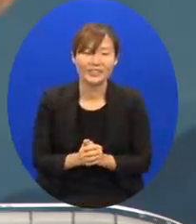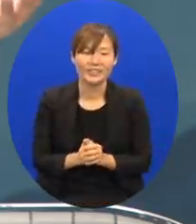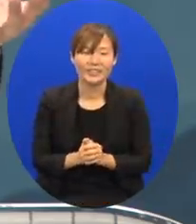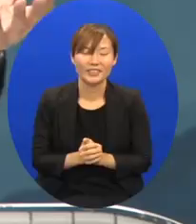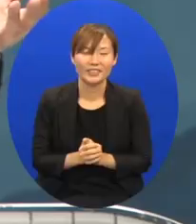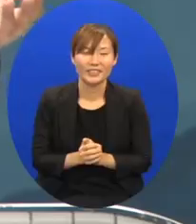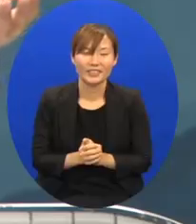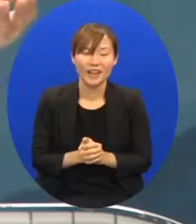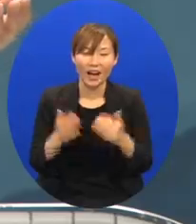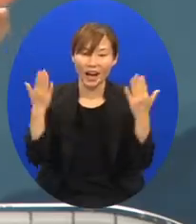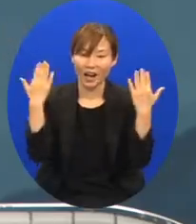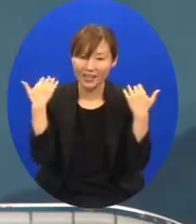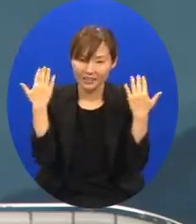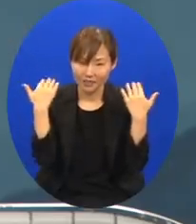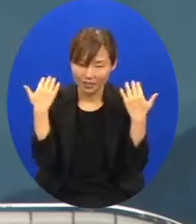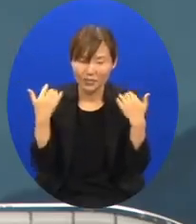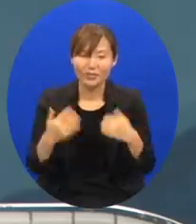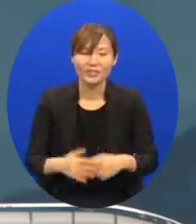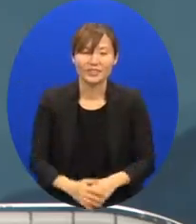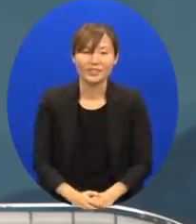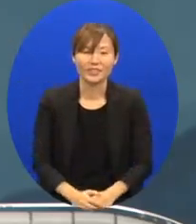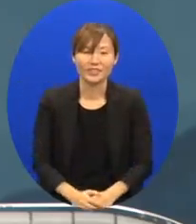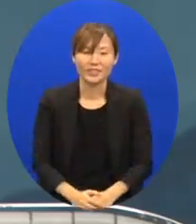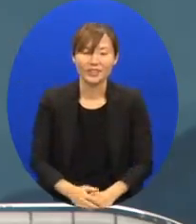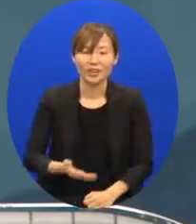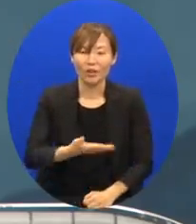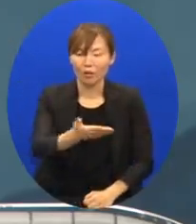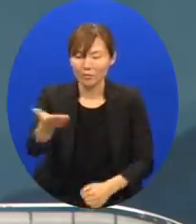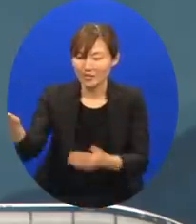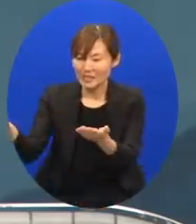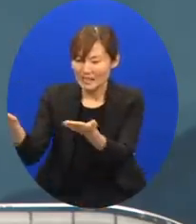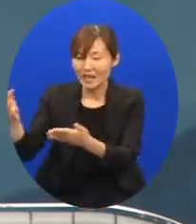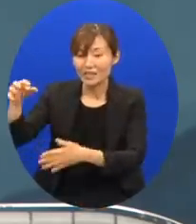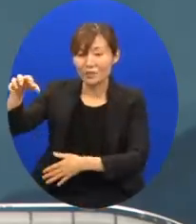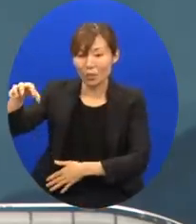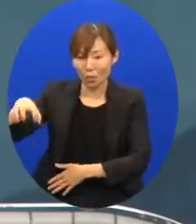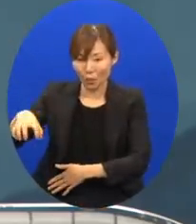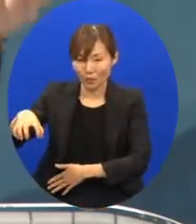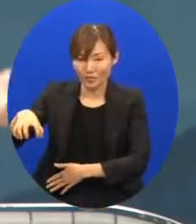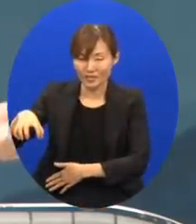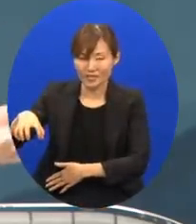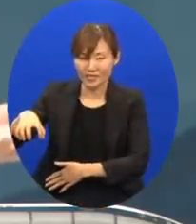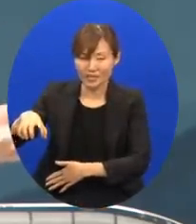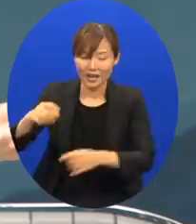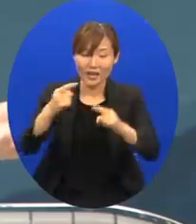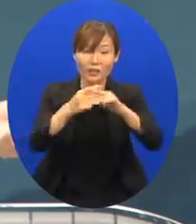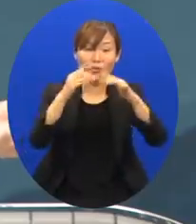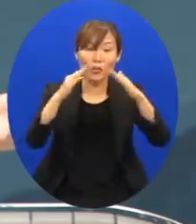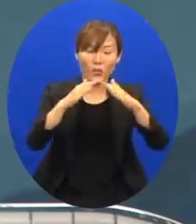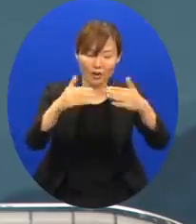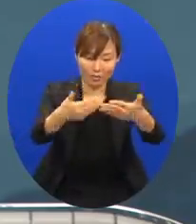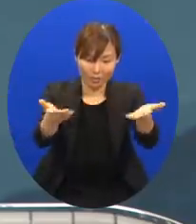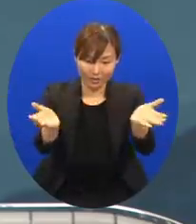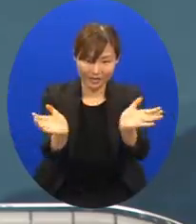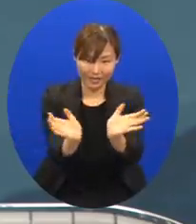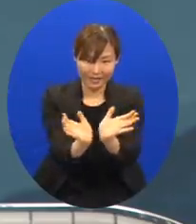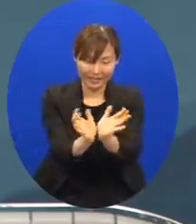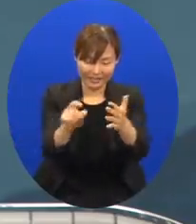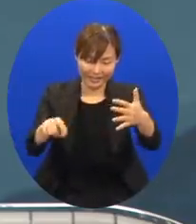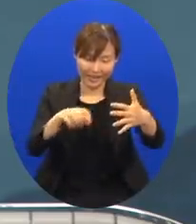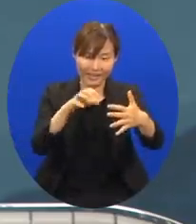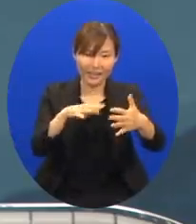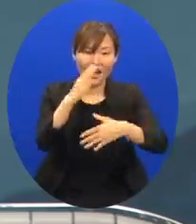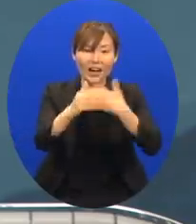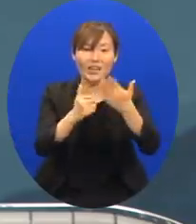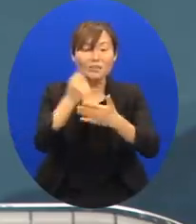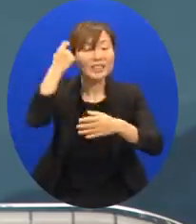학교에서 여러분이 일하는 일터에서 우리가 교회 공동체 안에서 하나님의 지혜가